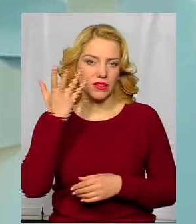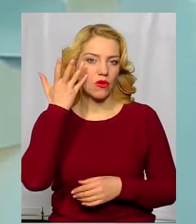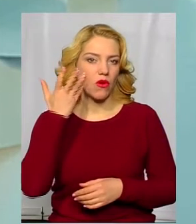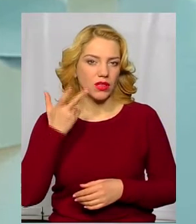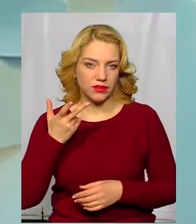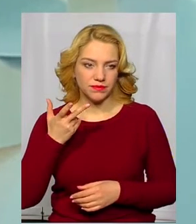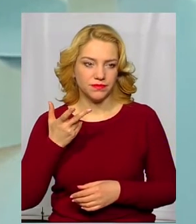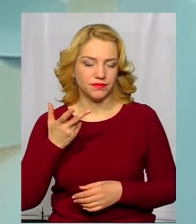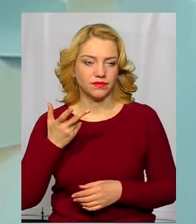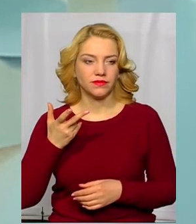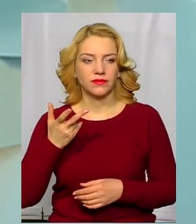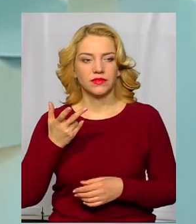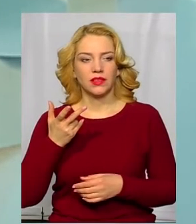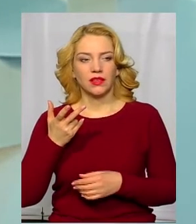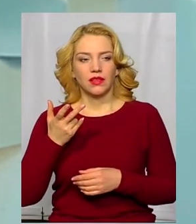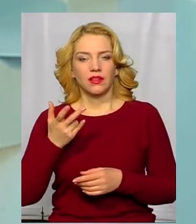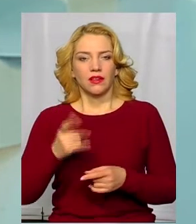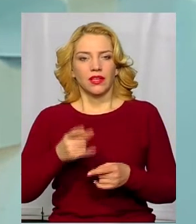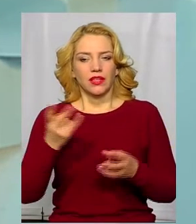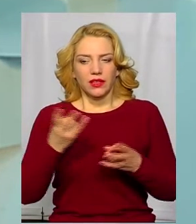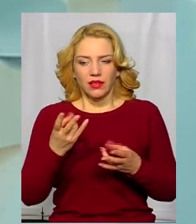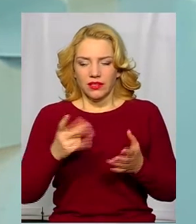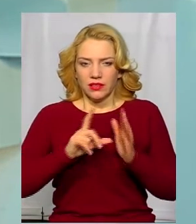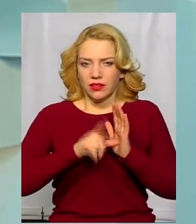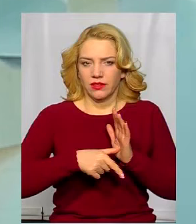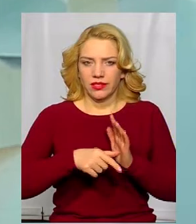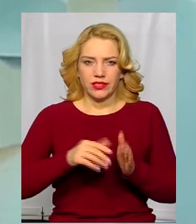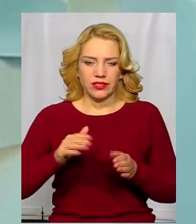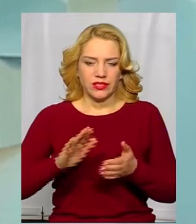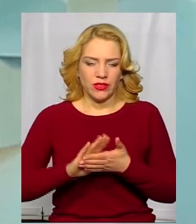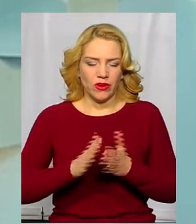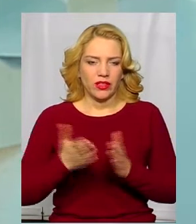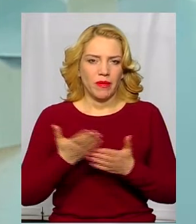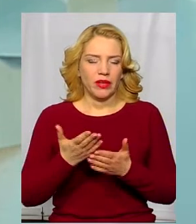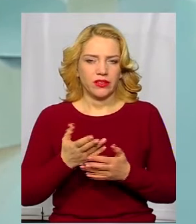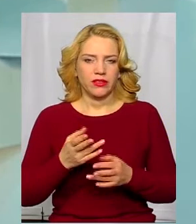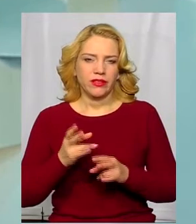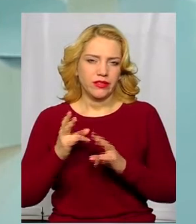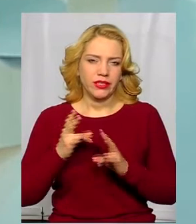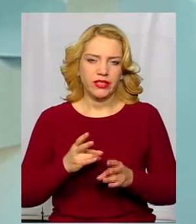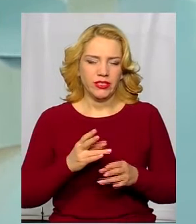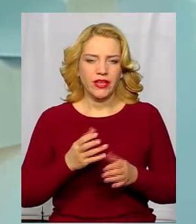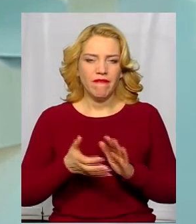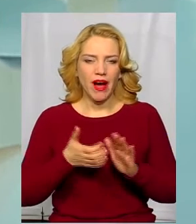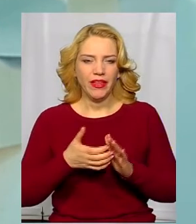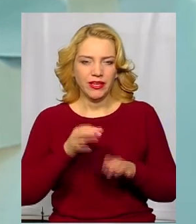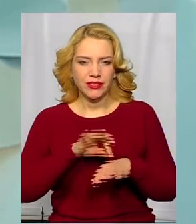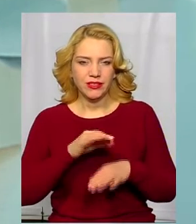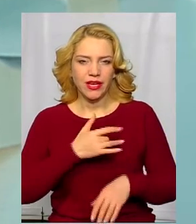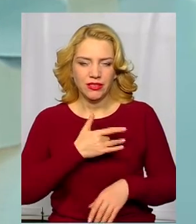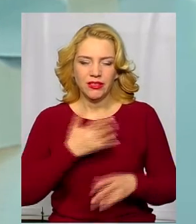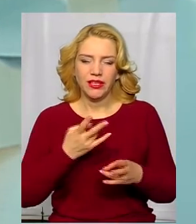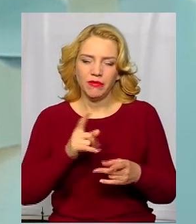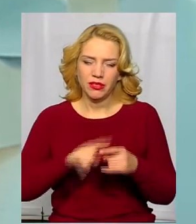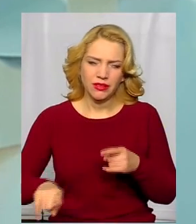коли є ургентні ситуації, критичні, наприклад, вади серця, які потребують